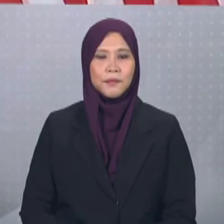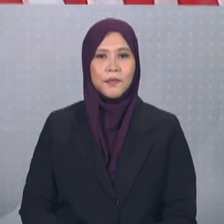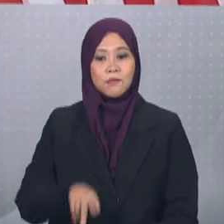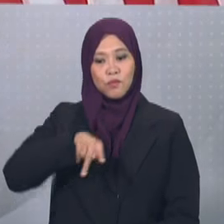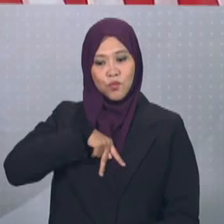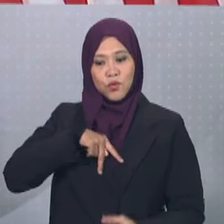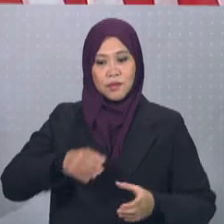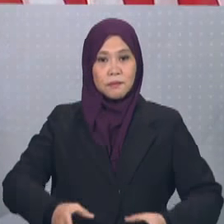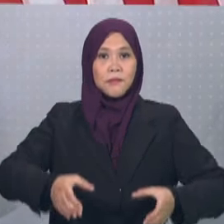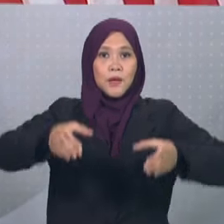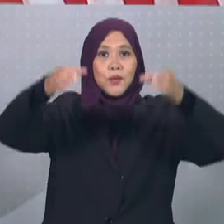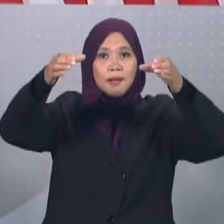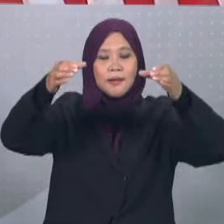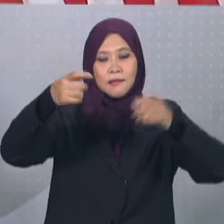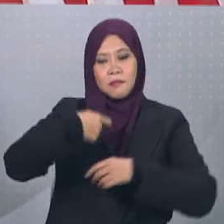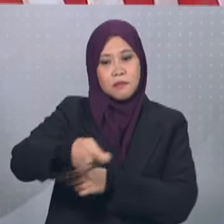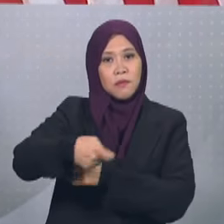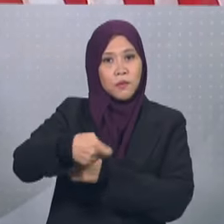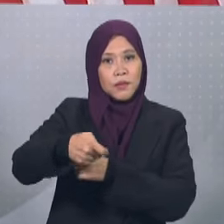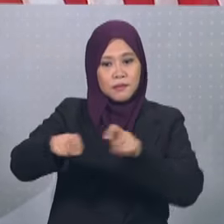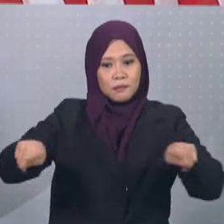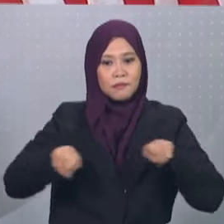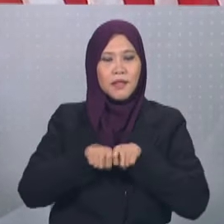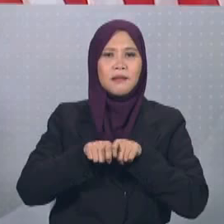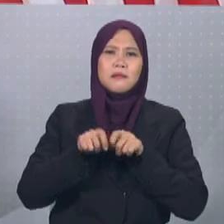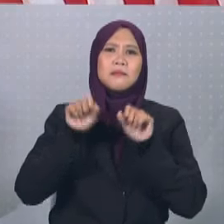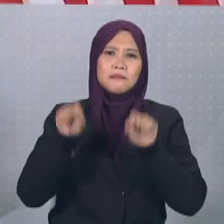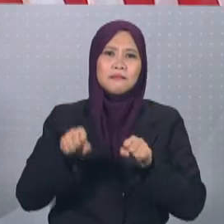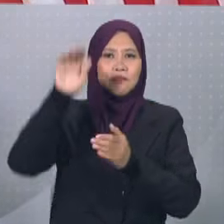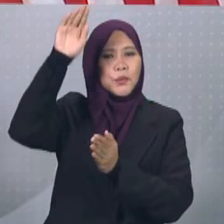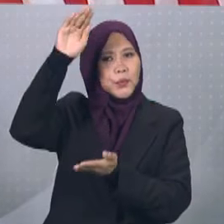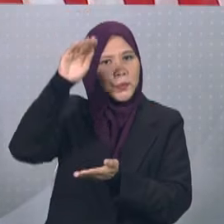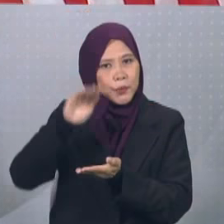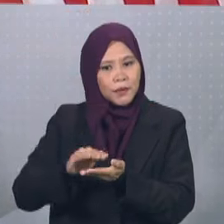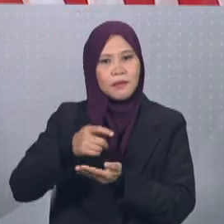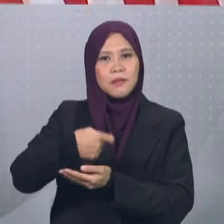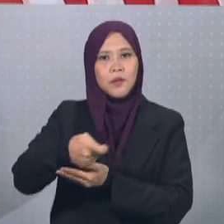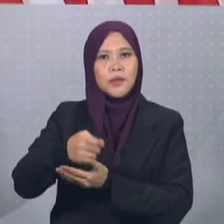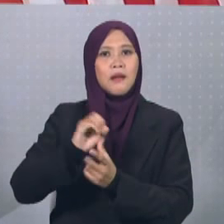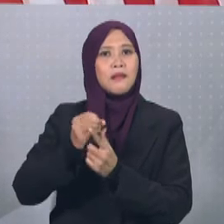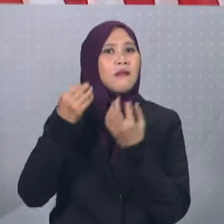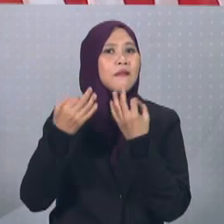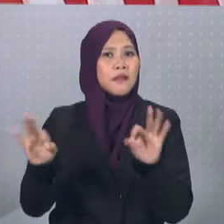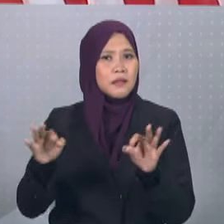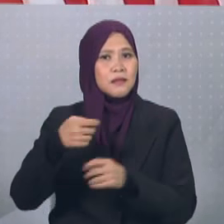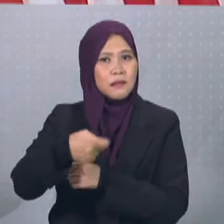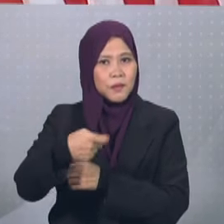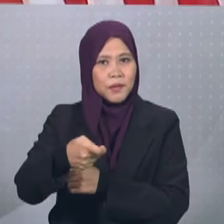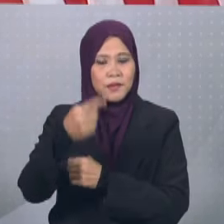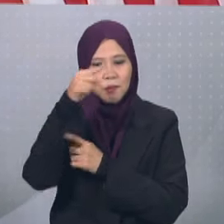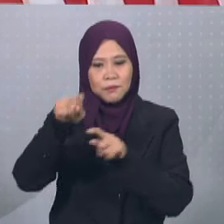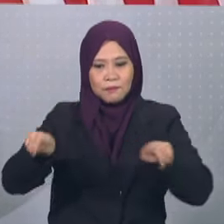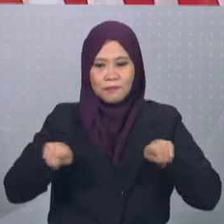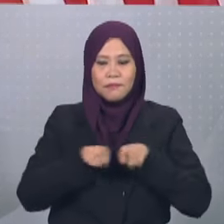Pemilik bangunan atau ruang perniagaan yang memberikan pengurangan atau pelepasan sewa kepada penyewa